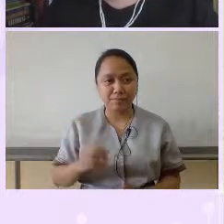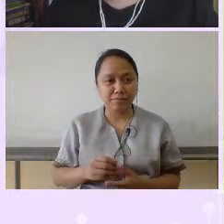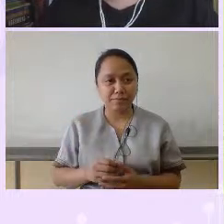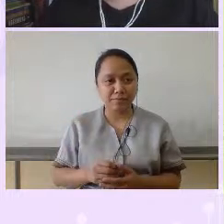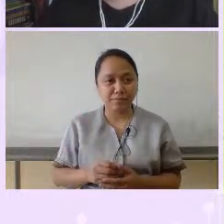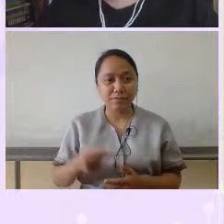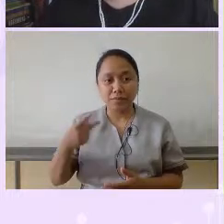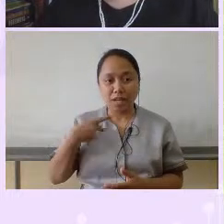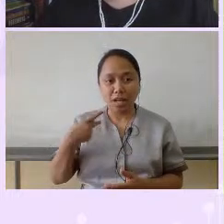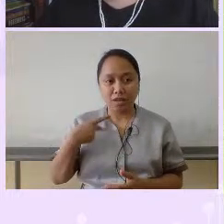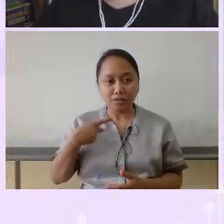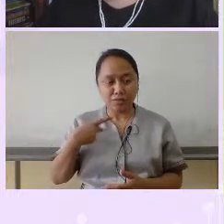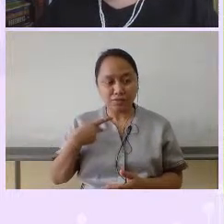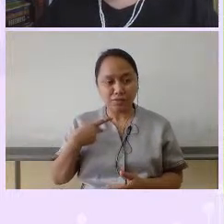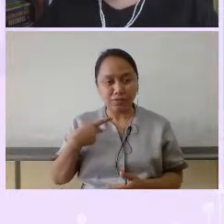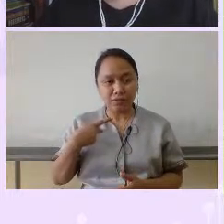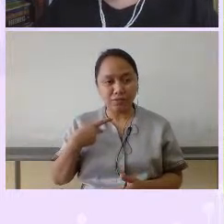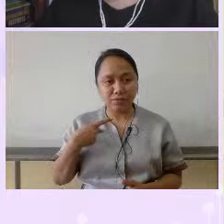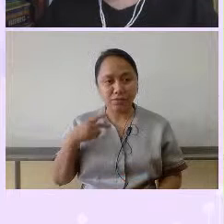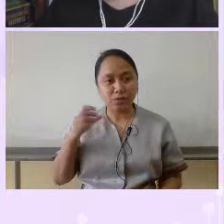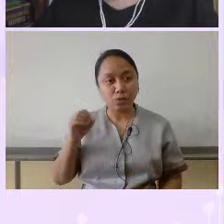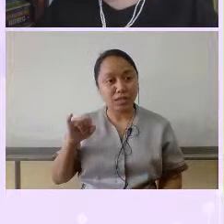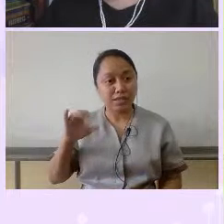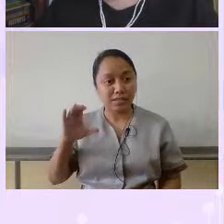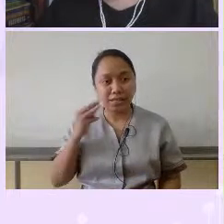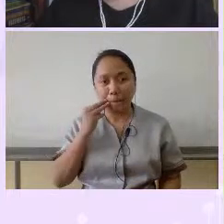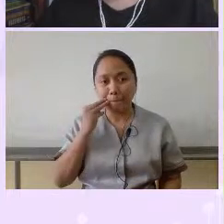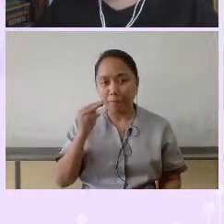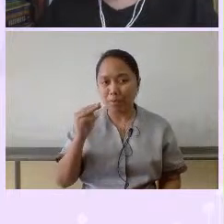isang division, si Ma'am